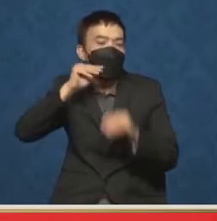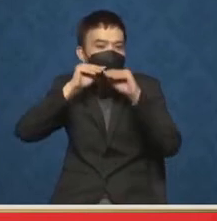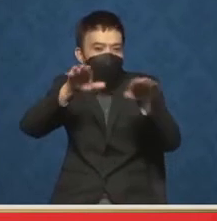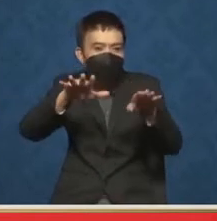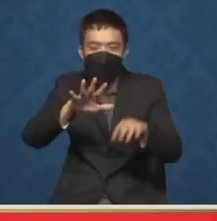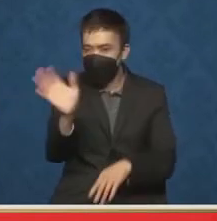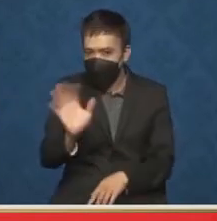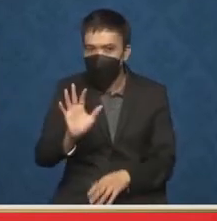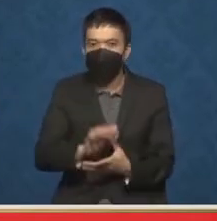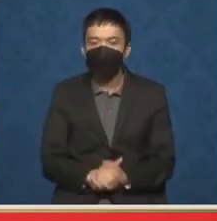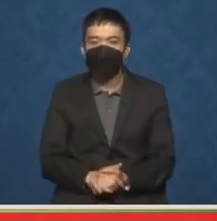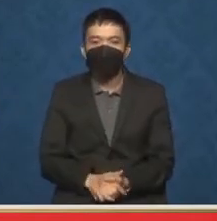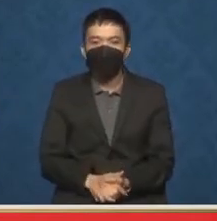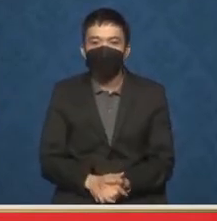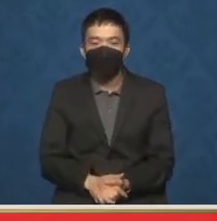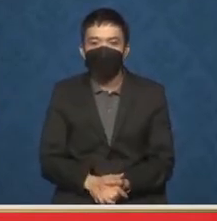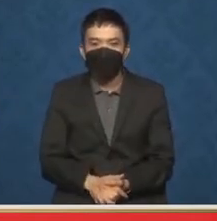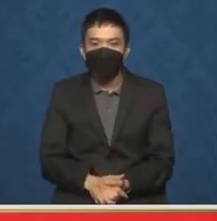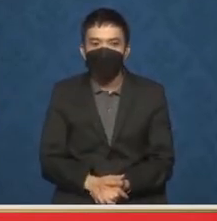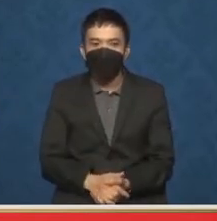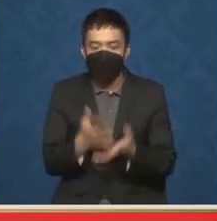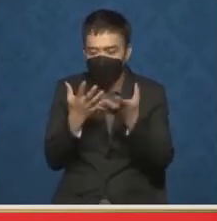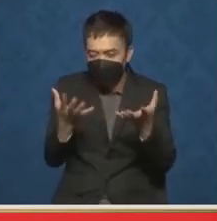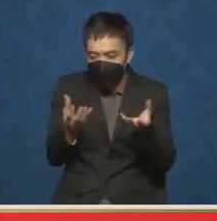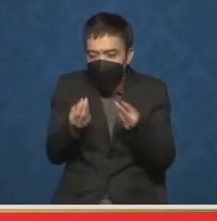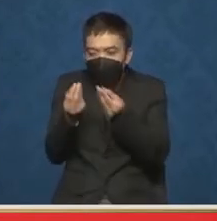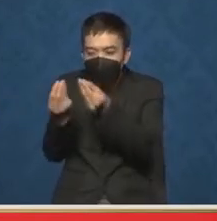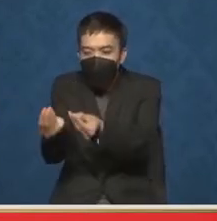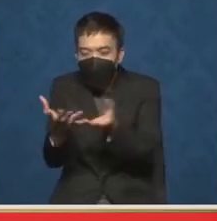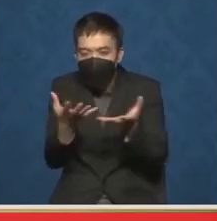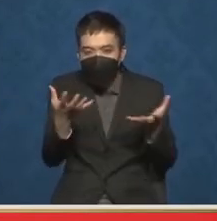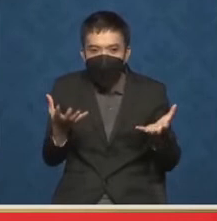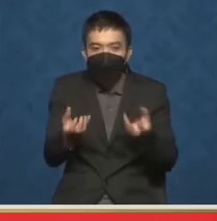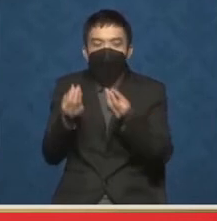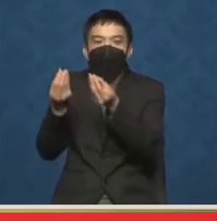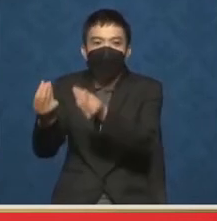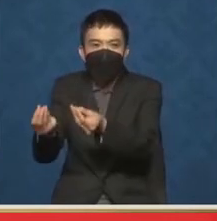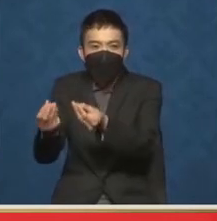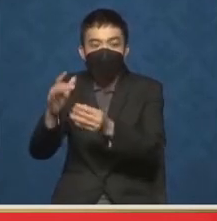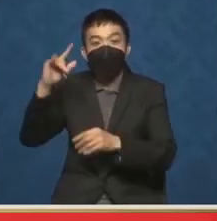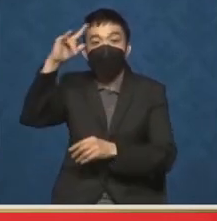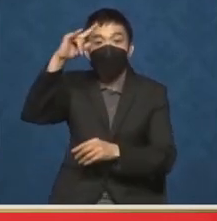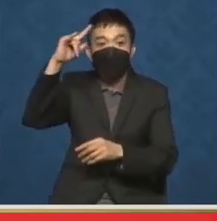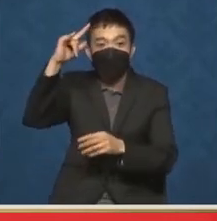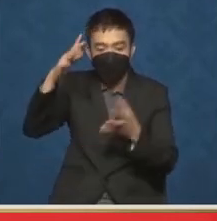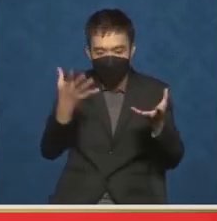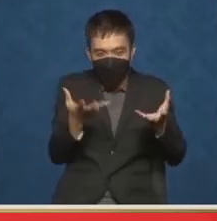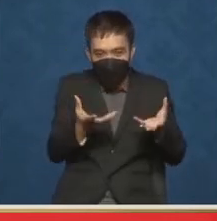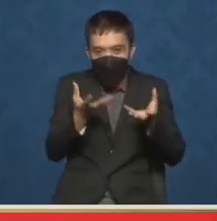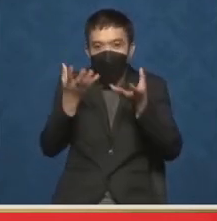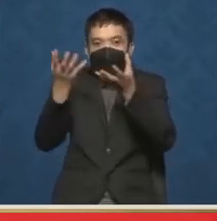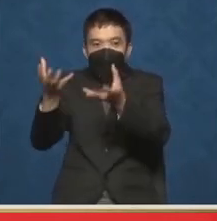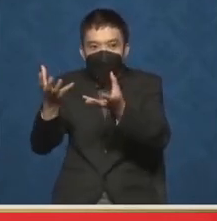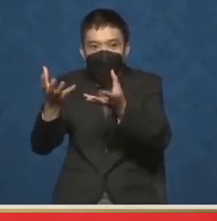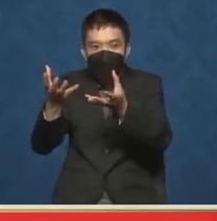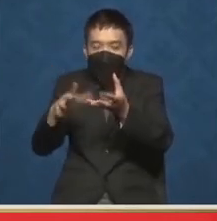เขา ping up การมอบของแผน writesแล้ก็นำมา